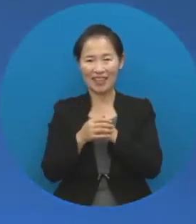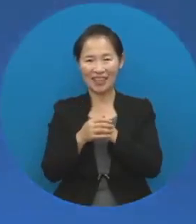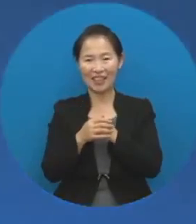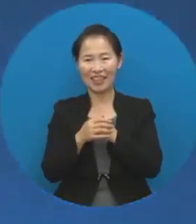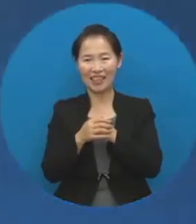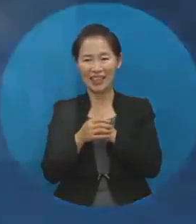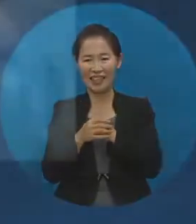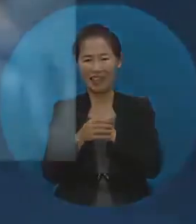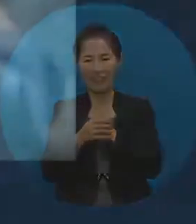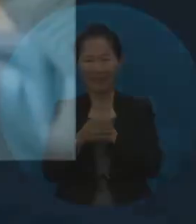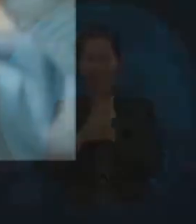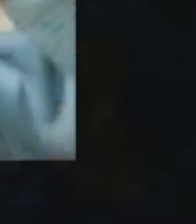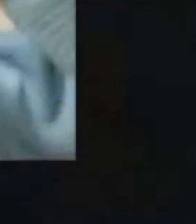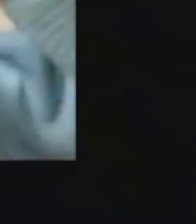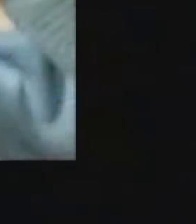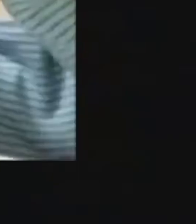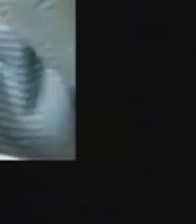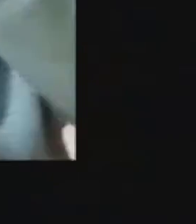영상 준비해 주세요.